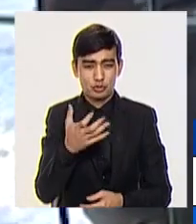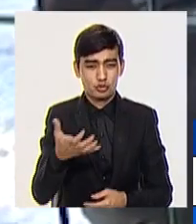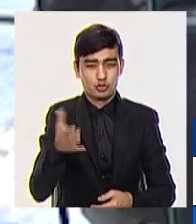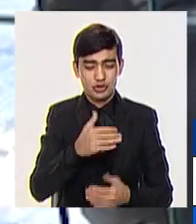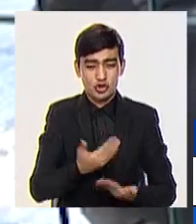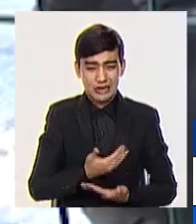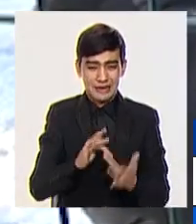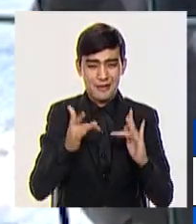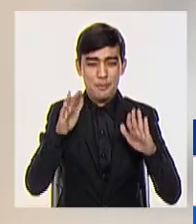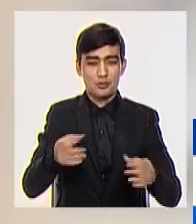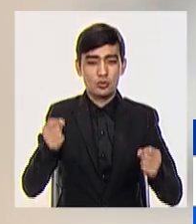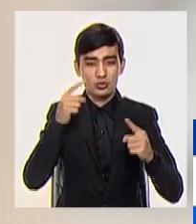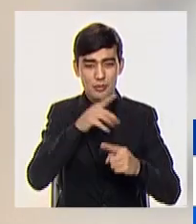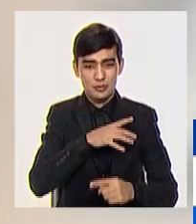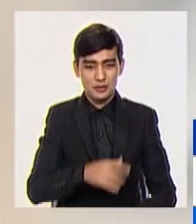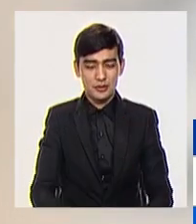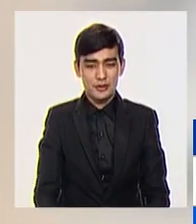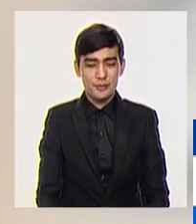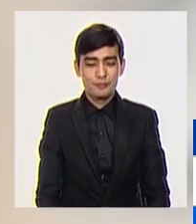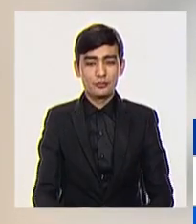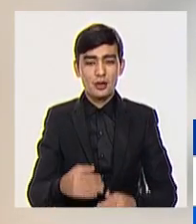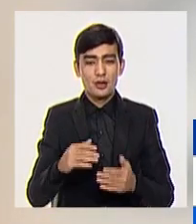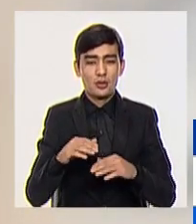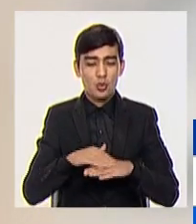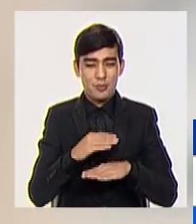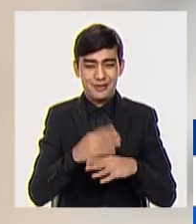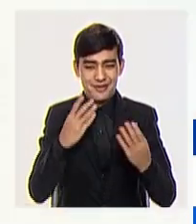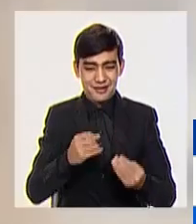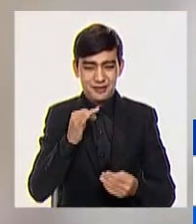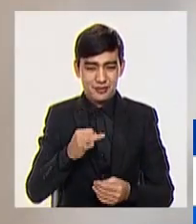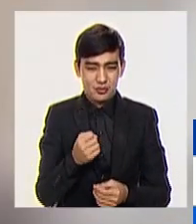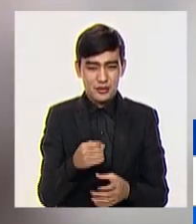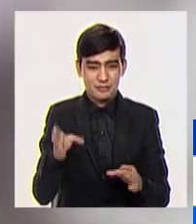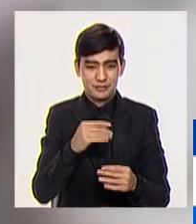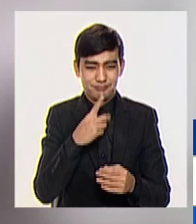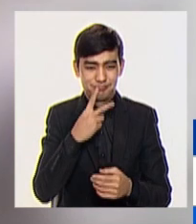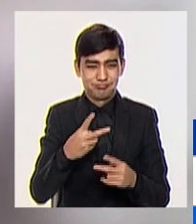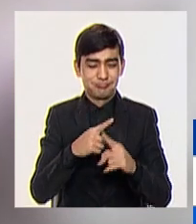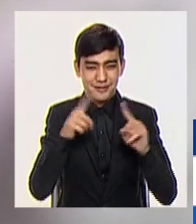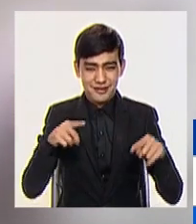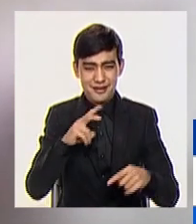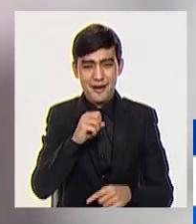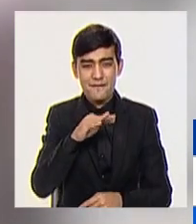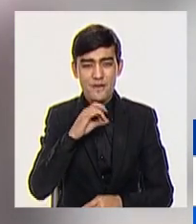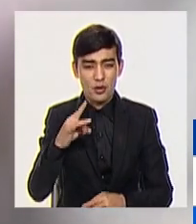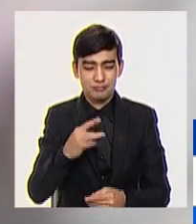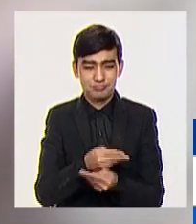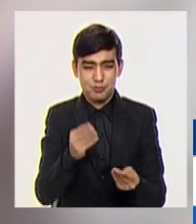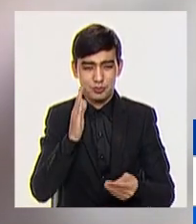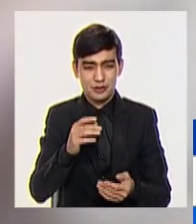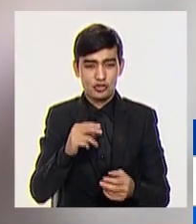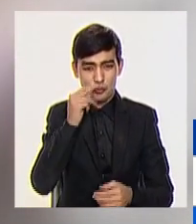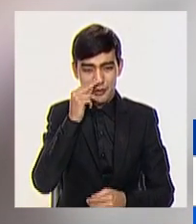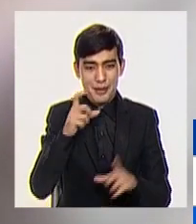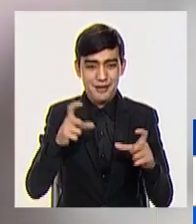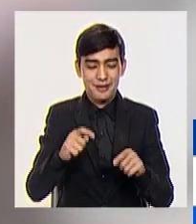узнали из социальных сетей. Добрый день, дорогие друзья. Рады представить вашему вниманию. В честь открытия магазина в городе